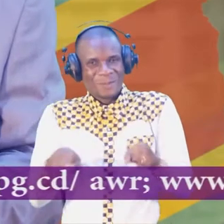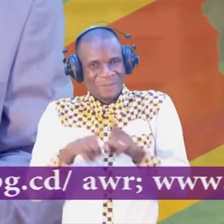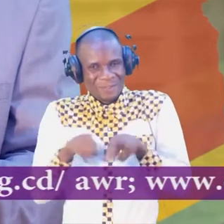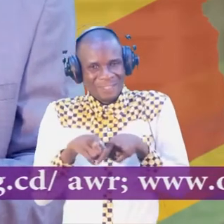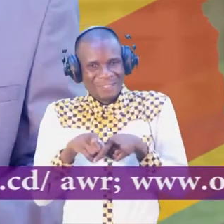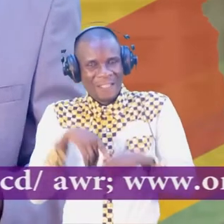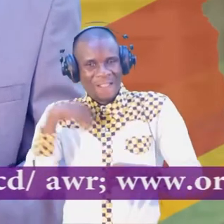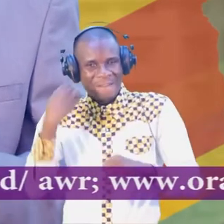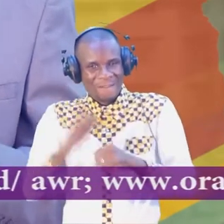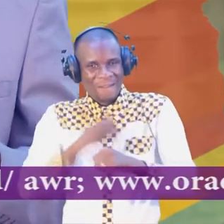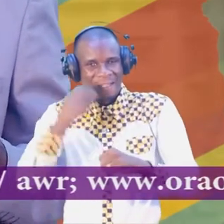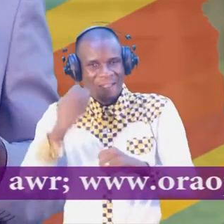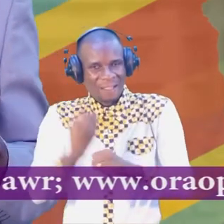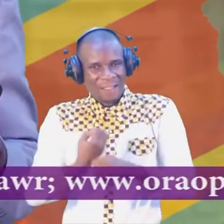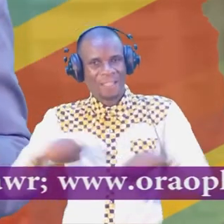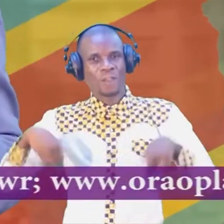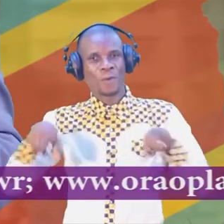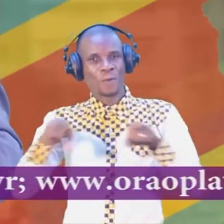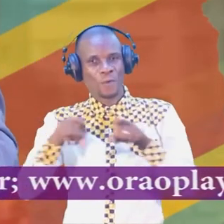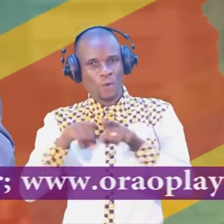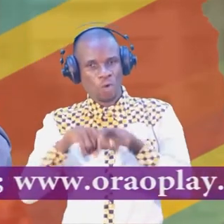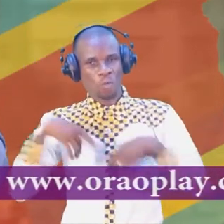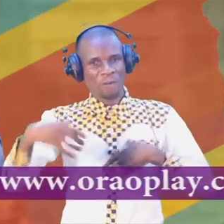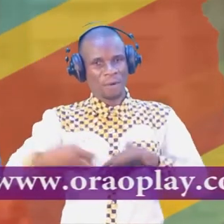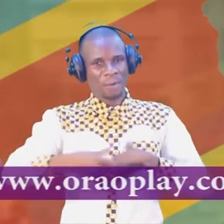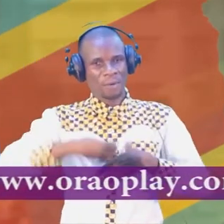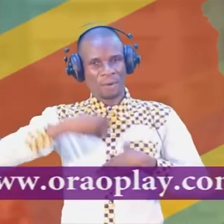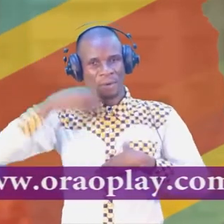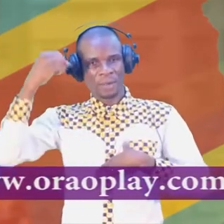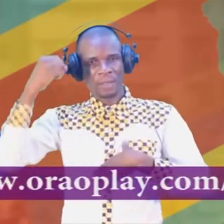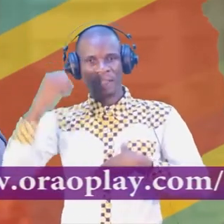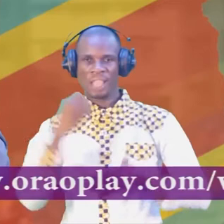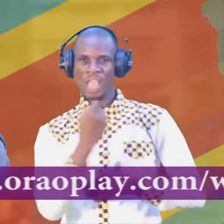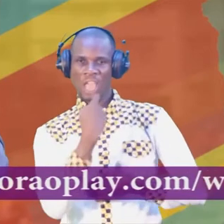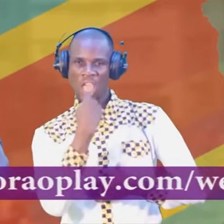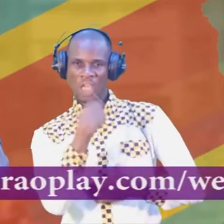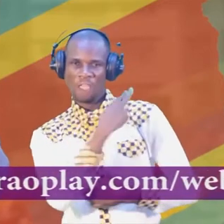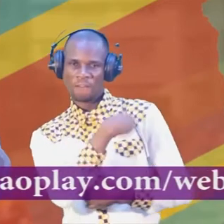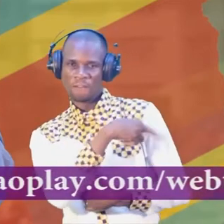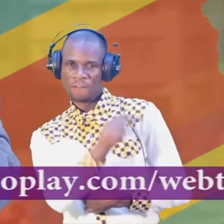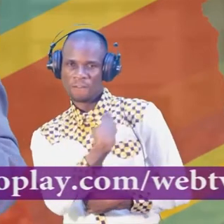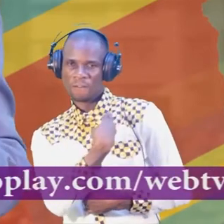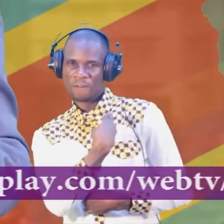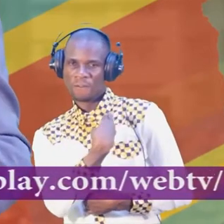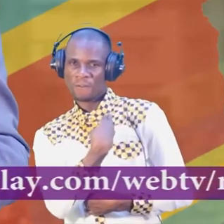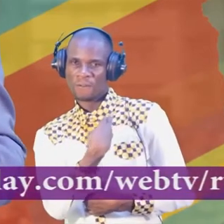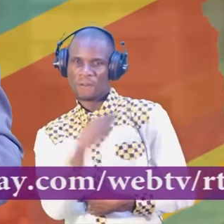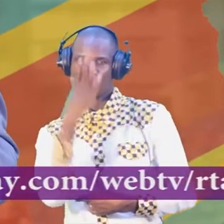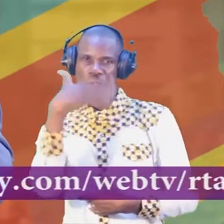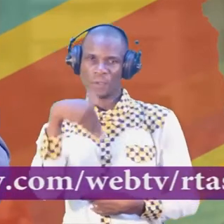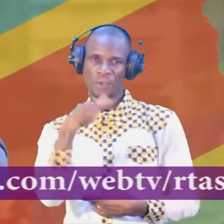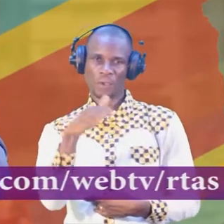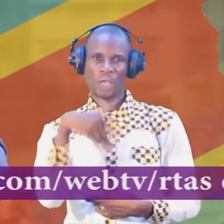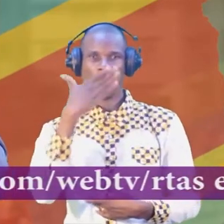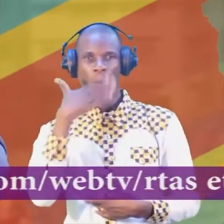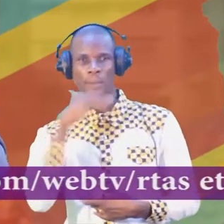exécuter comme kama tunavyochukua dawa kwenye pharmacy, naenda hospitali,